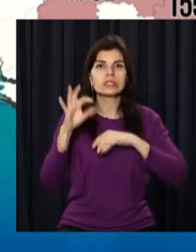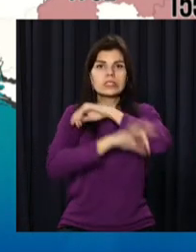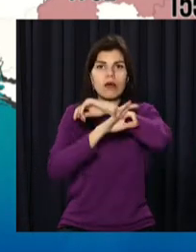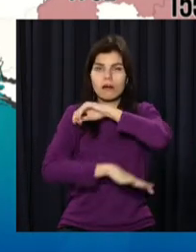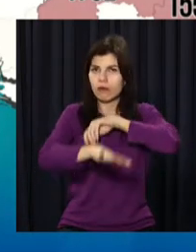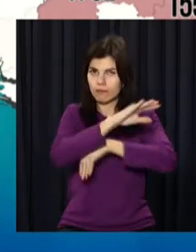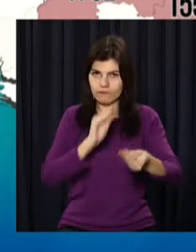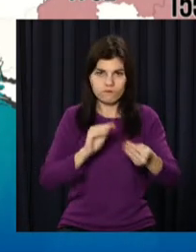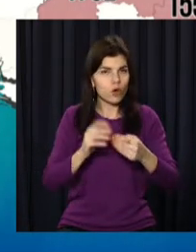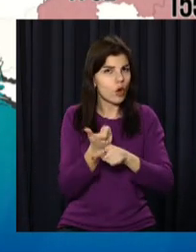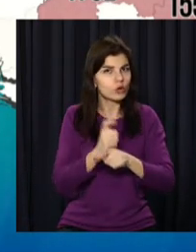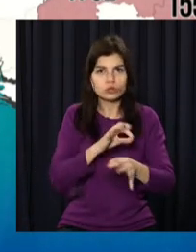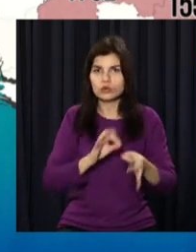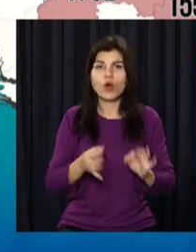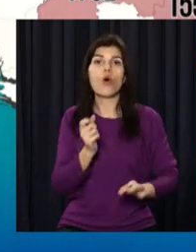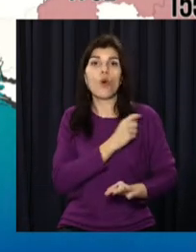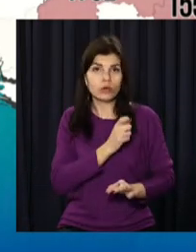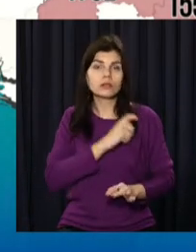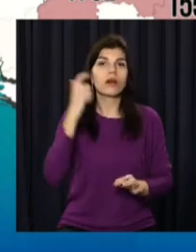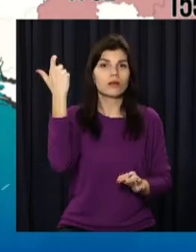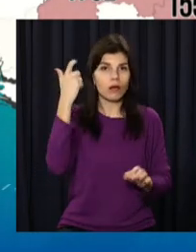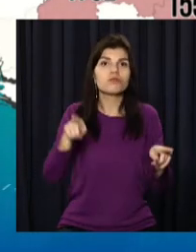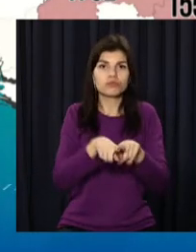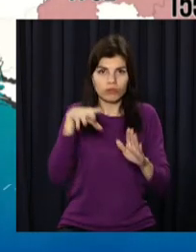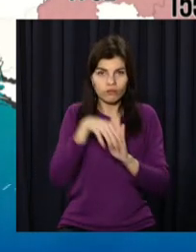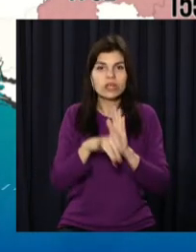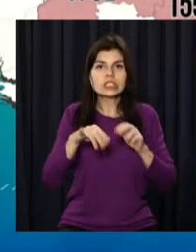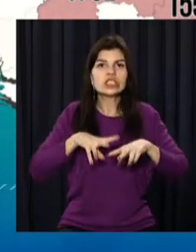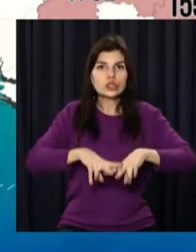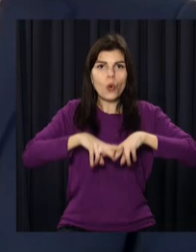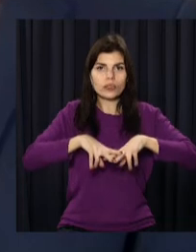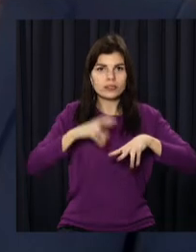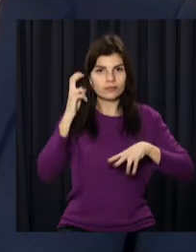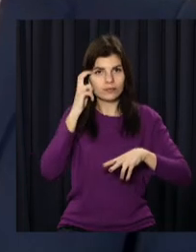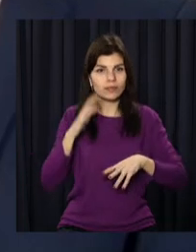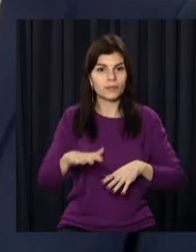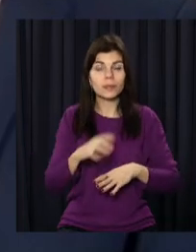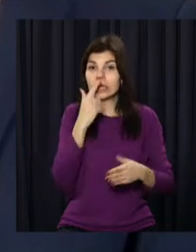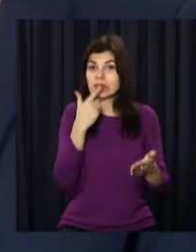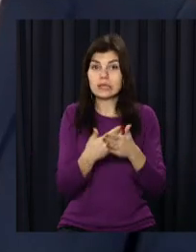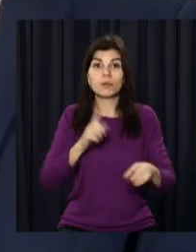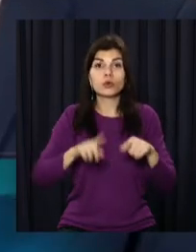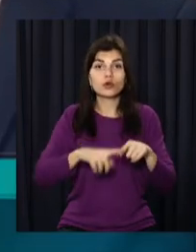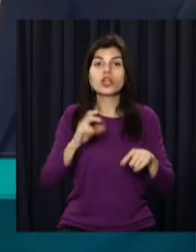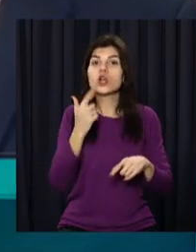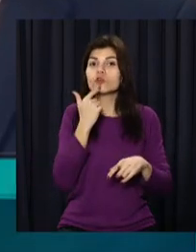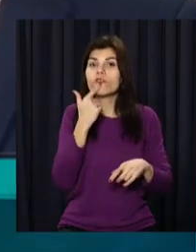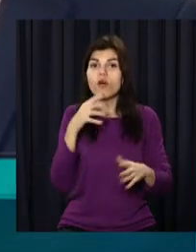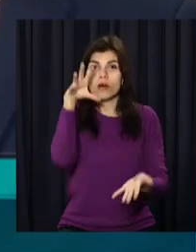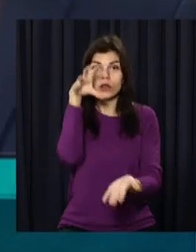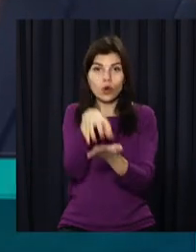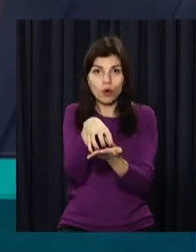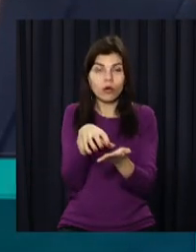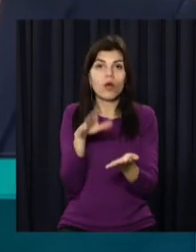регіонах. Країни, а також Одеській, Харківській областях та столиці. Незабаром на червоний рівень під